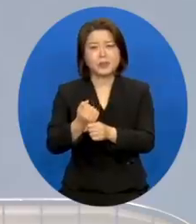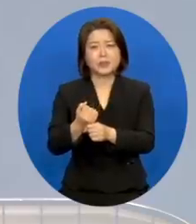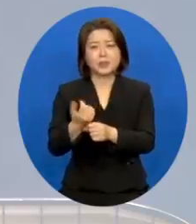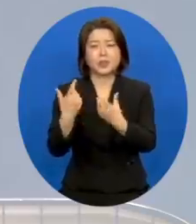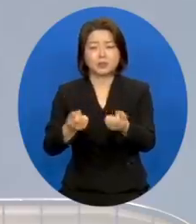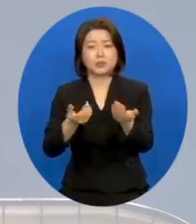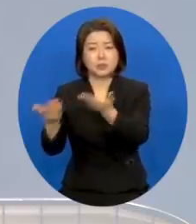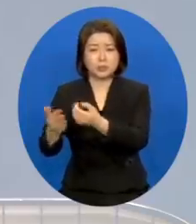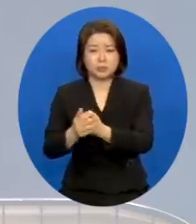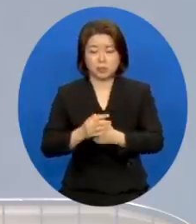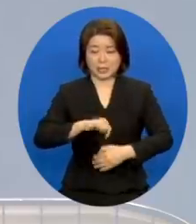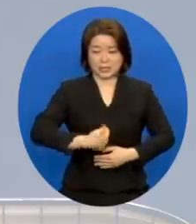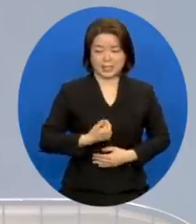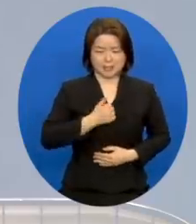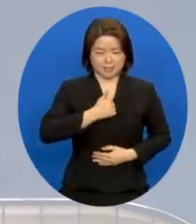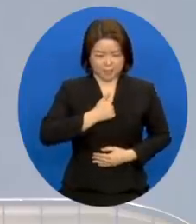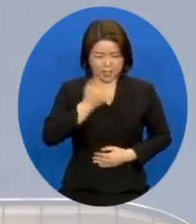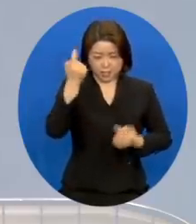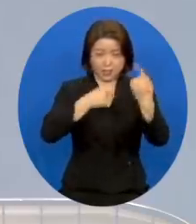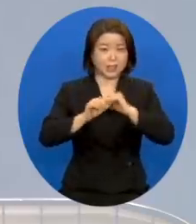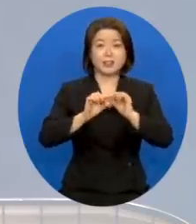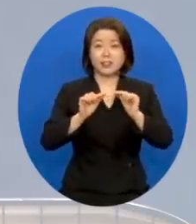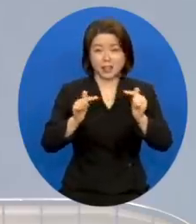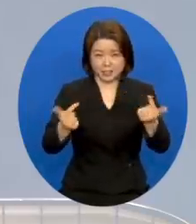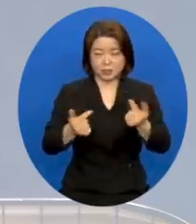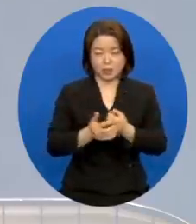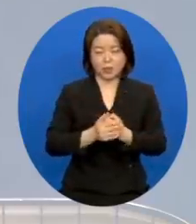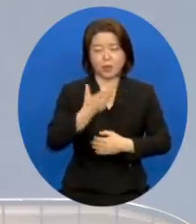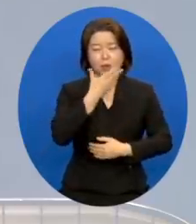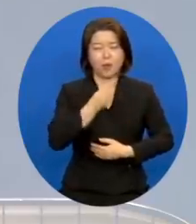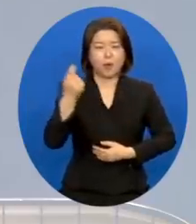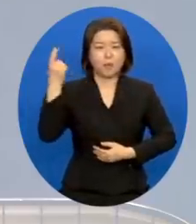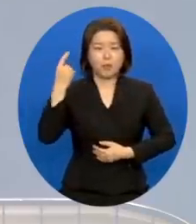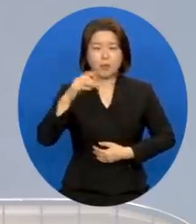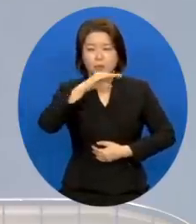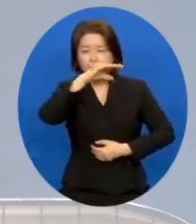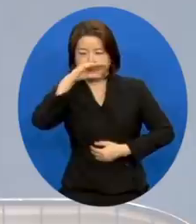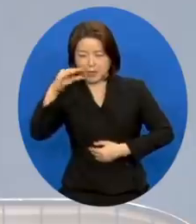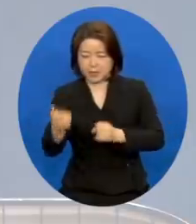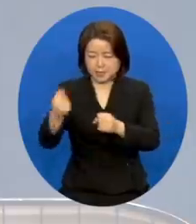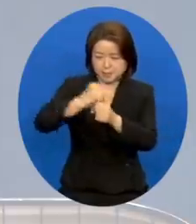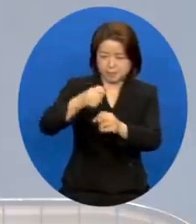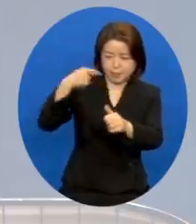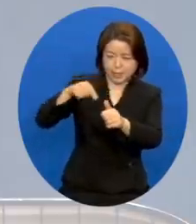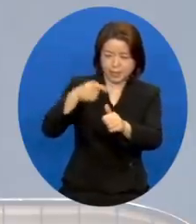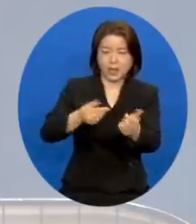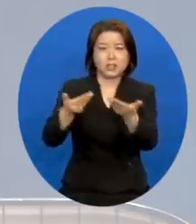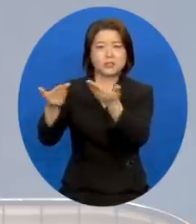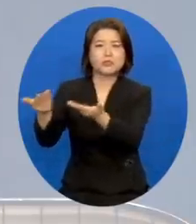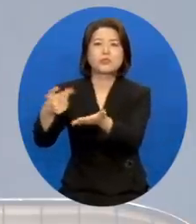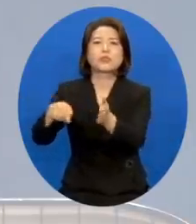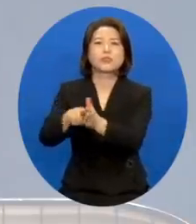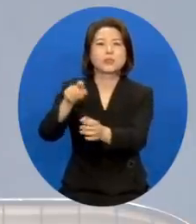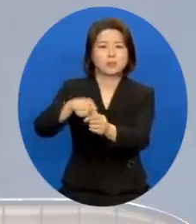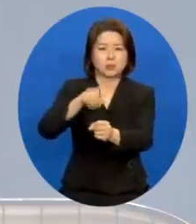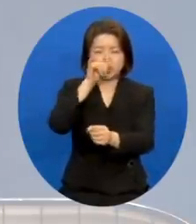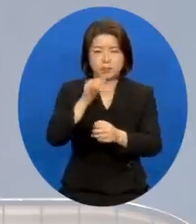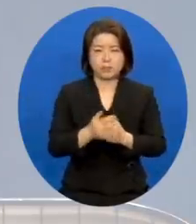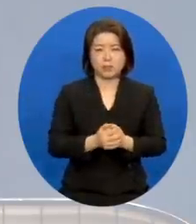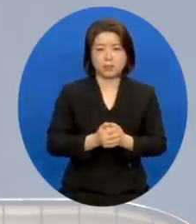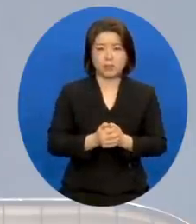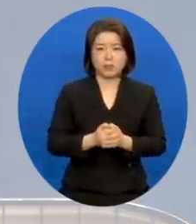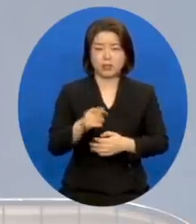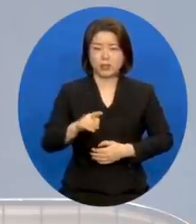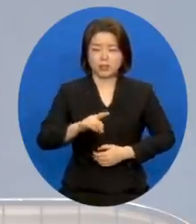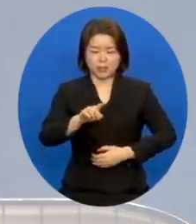사도 바울 자신이 자존심 상해서 가 아니고 복음을 바로 즉 가르치기 위해서 였어요 이건 아주 오 난